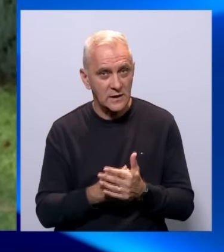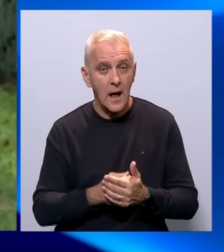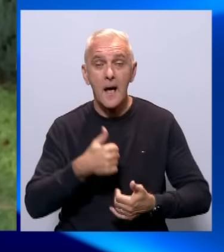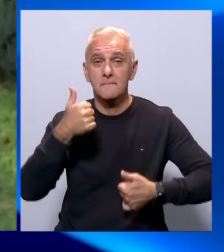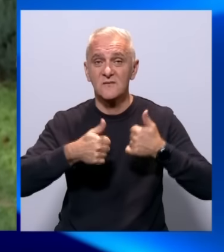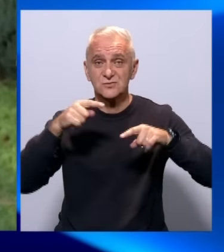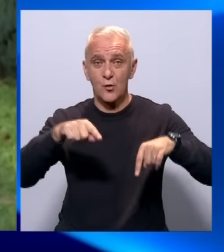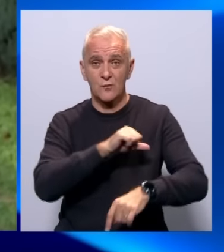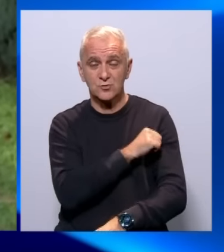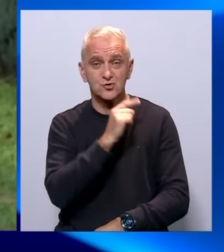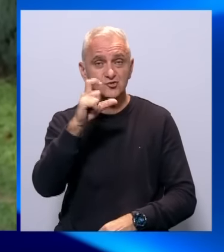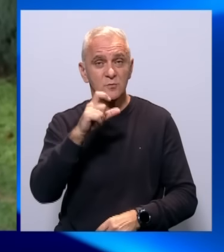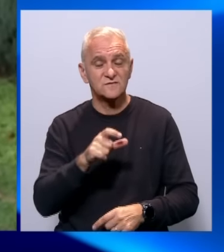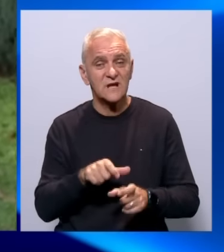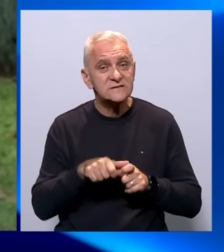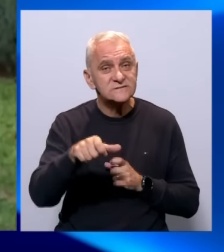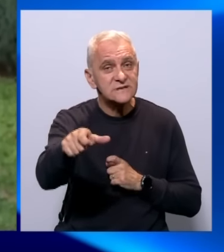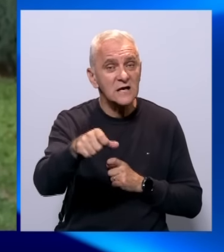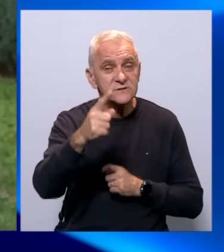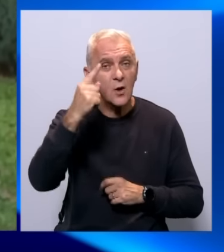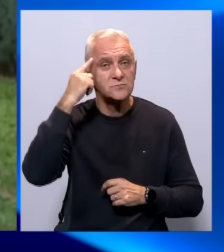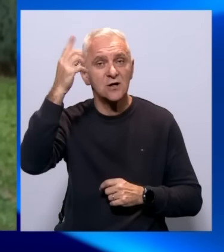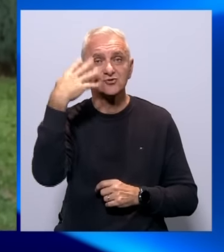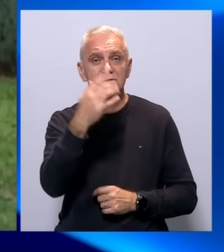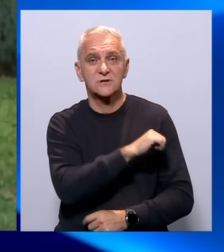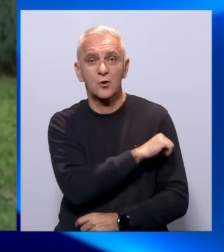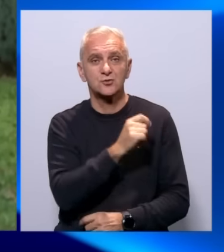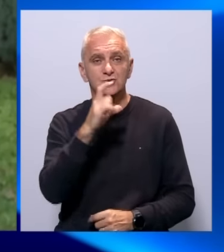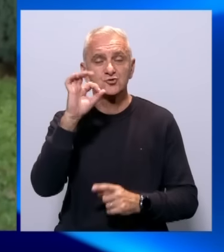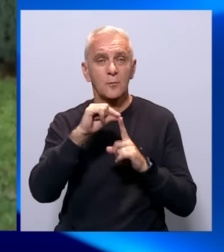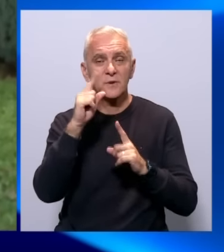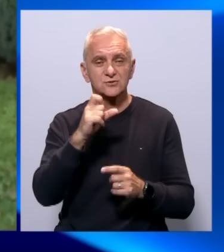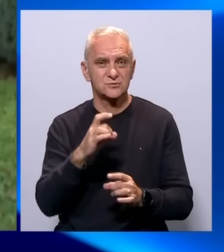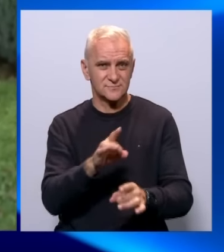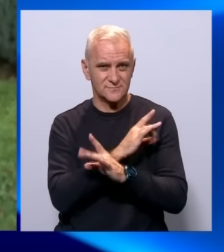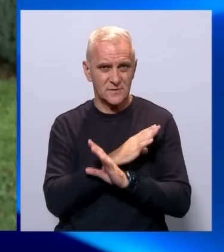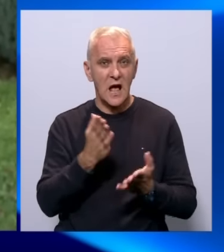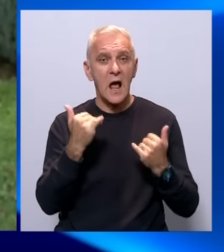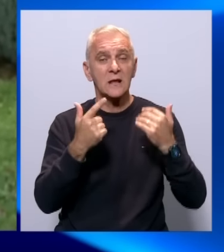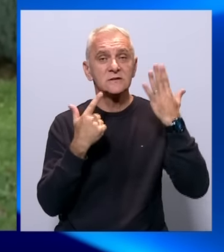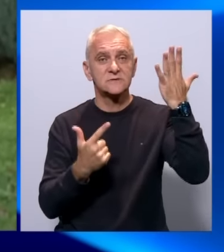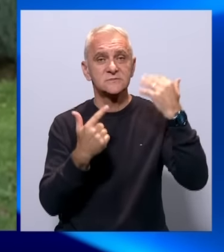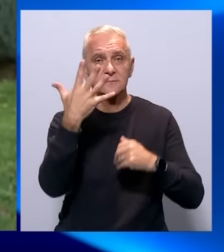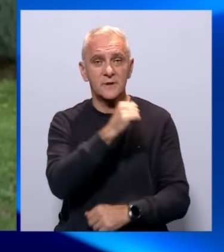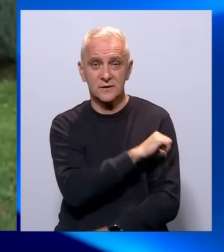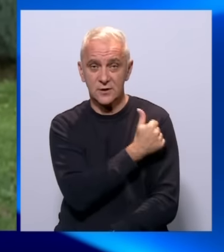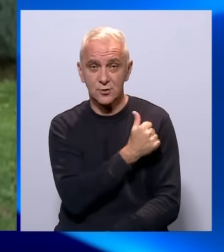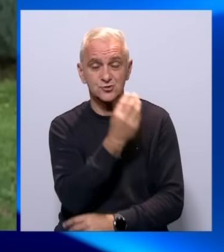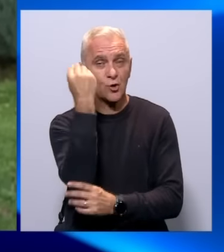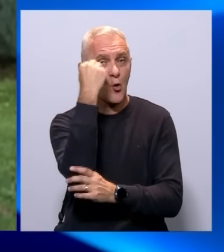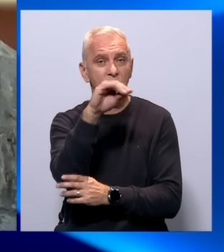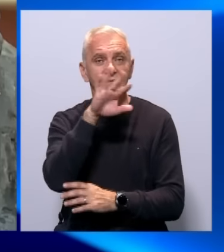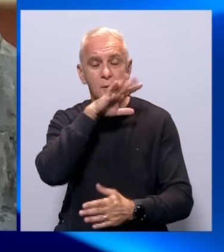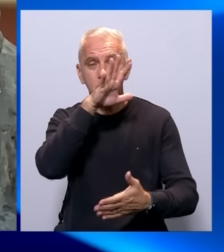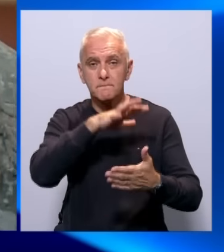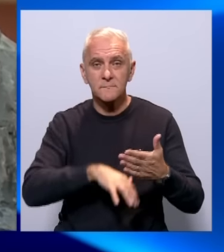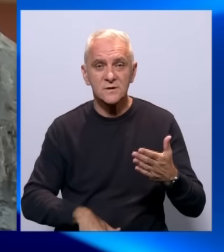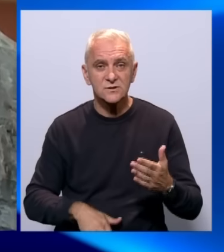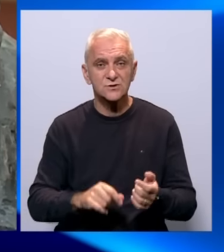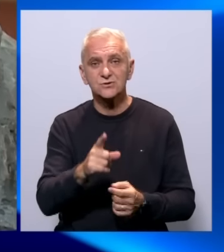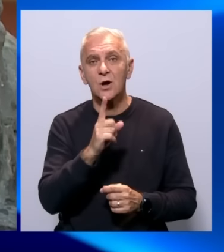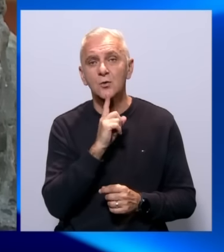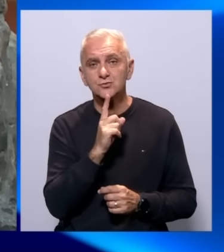Manifestacija ovogodišnje Ćopićeve staze je u znaku 40. godišnjice Ćopićeve smrti, ali 75. godišnjice